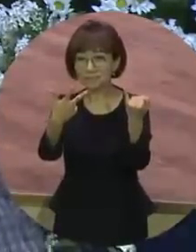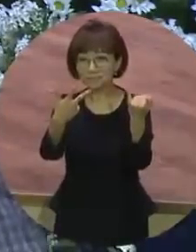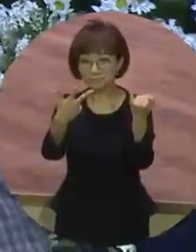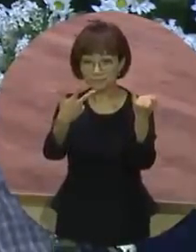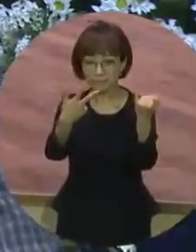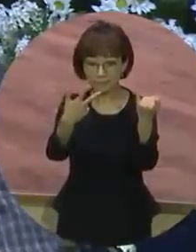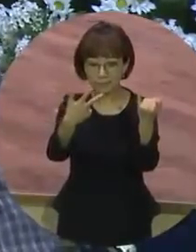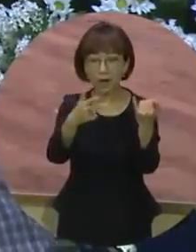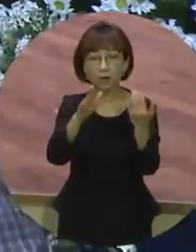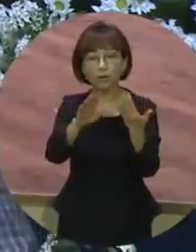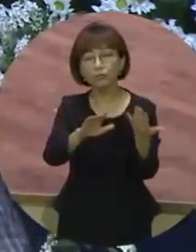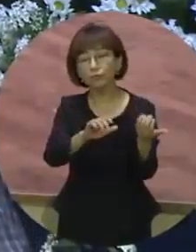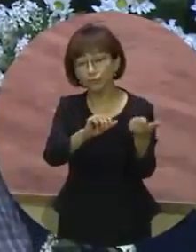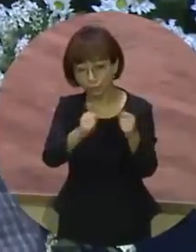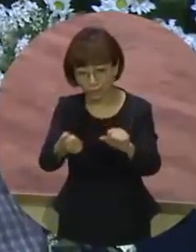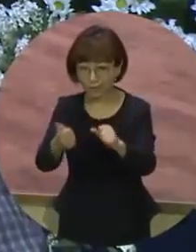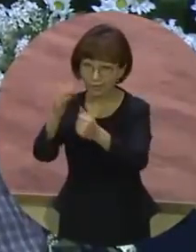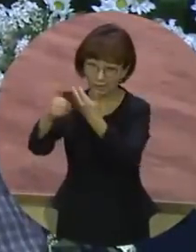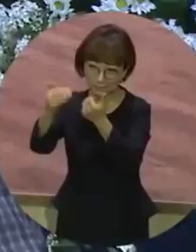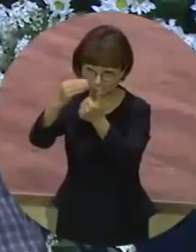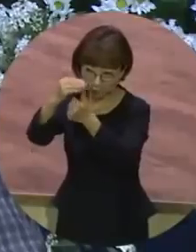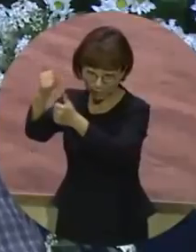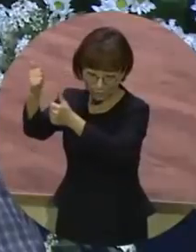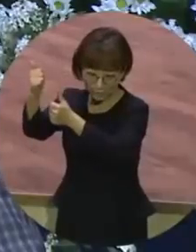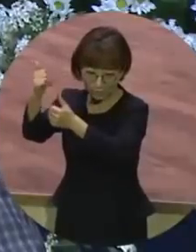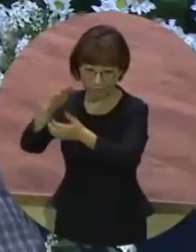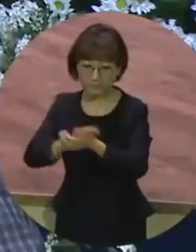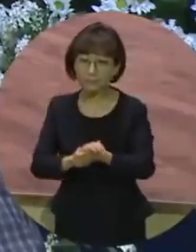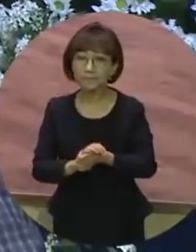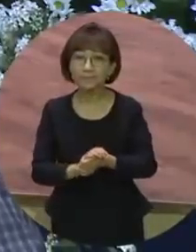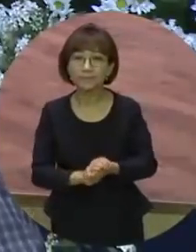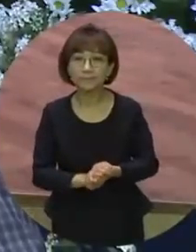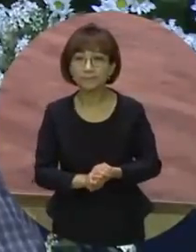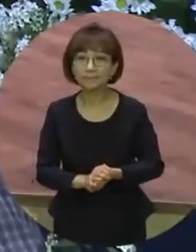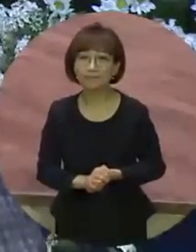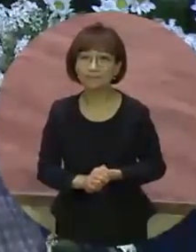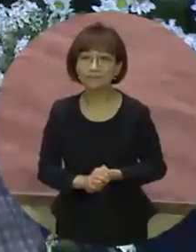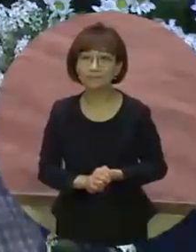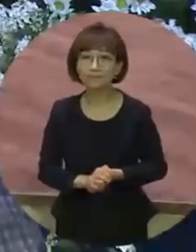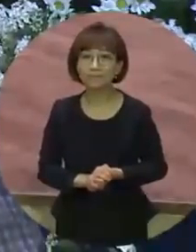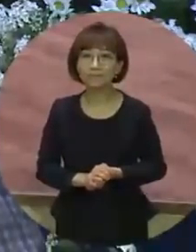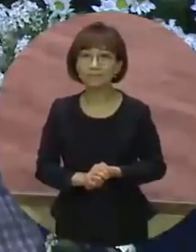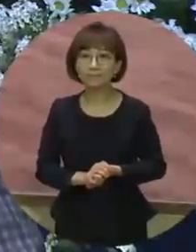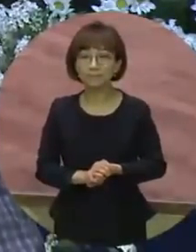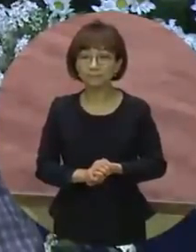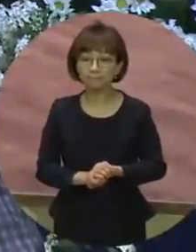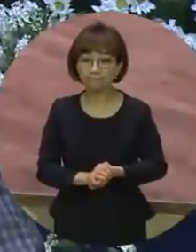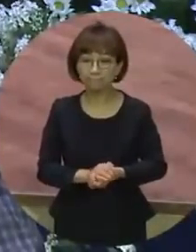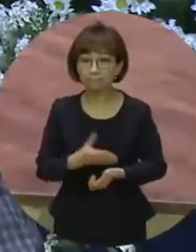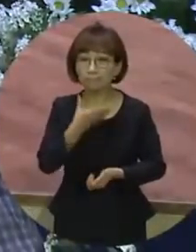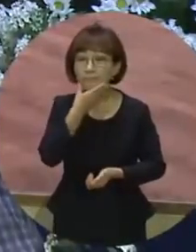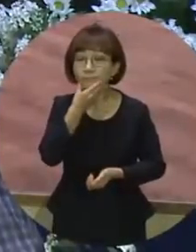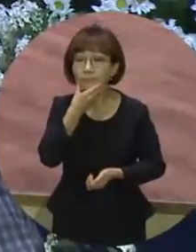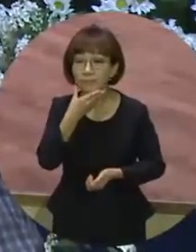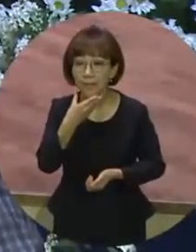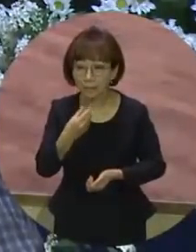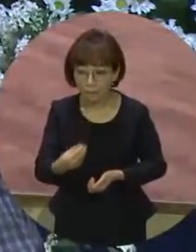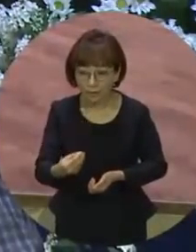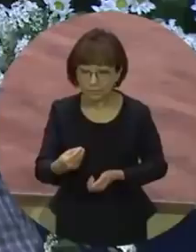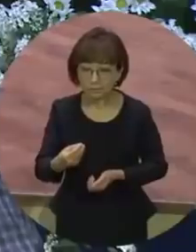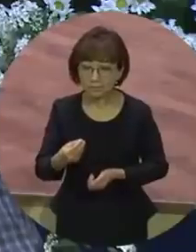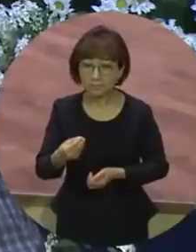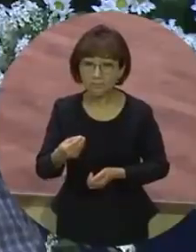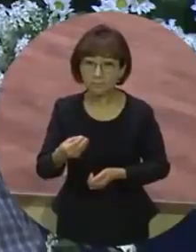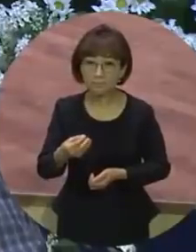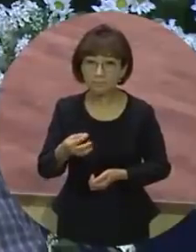하나님께 부름받았는데 사라가 아브라함보다 10살이나 아래예요. 그런데 아브라함보다 먼저 죽었어. 태어날 때 순서에